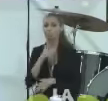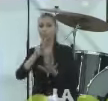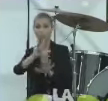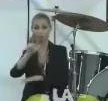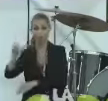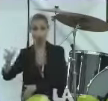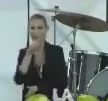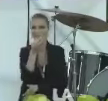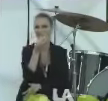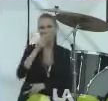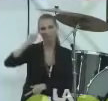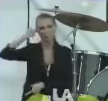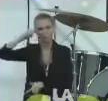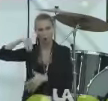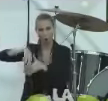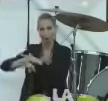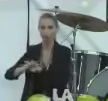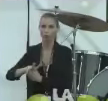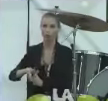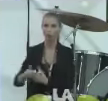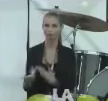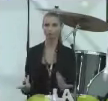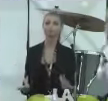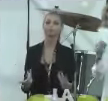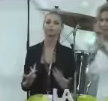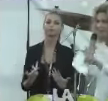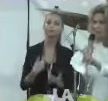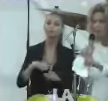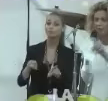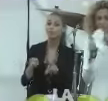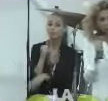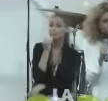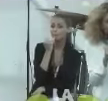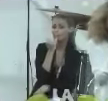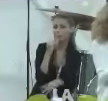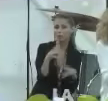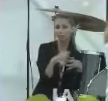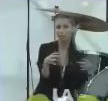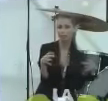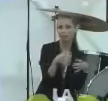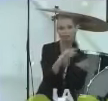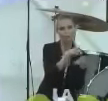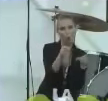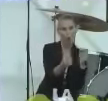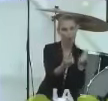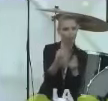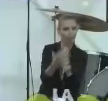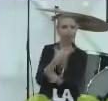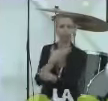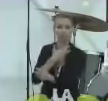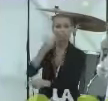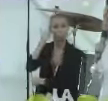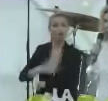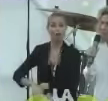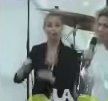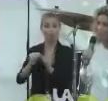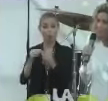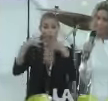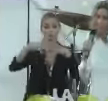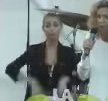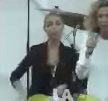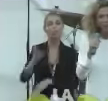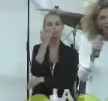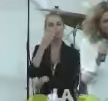imbroglio questo. Questo è un imbroglio. Ma i piccoli imprenditori che sono qui sanno bene come funziona. Io voglio che